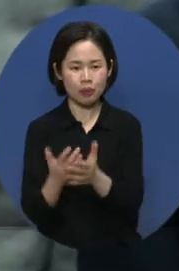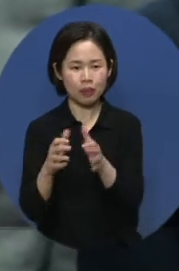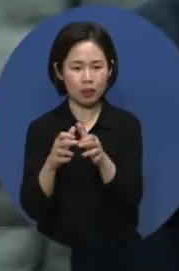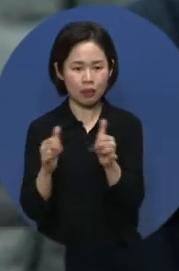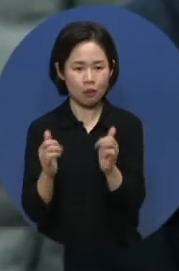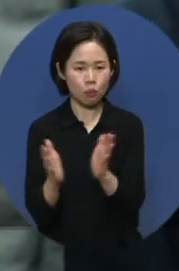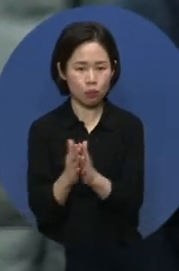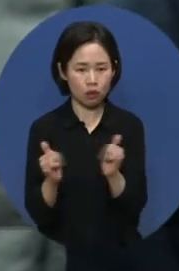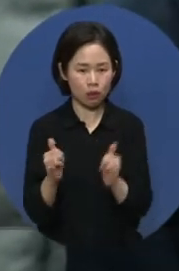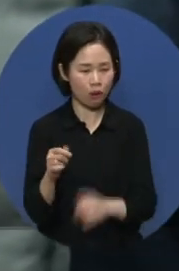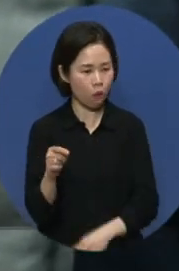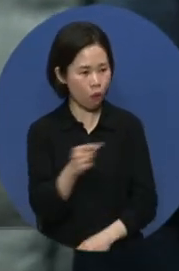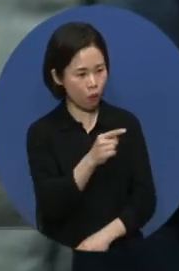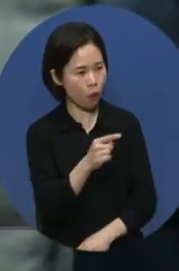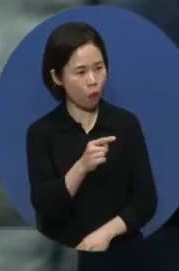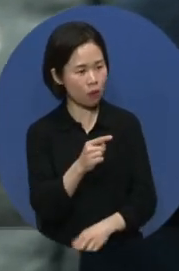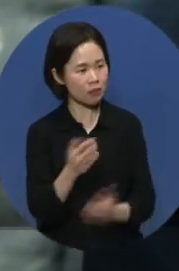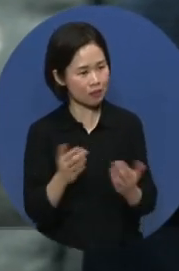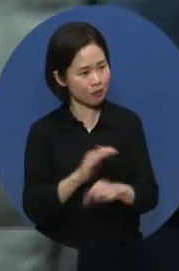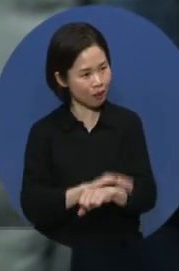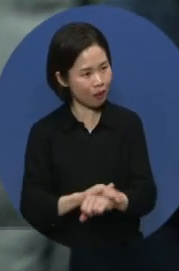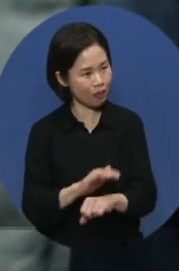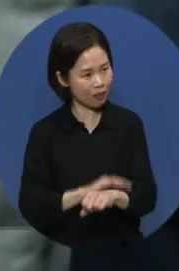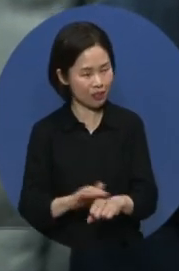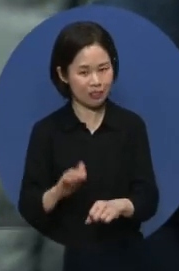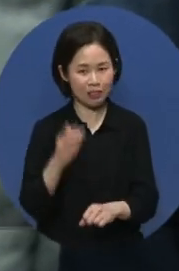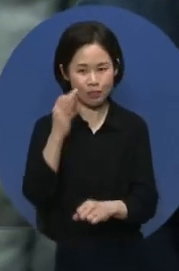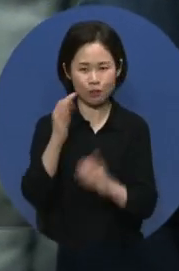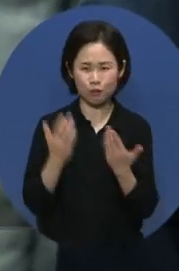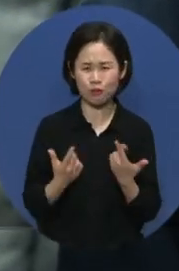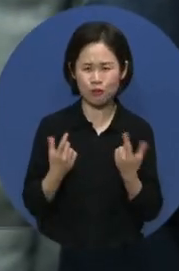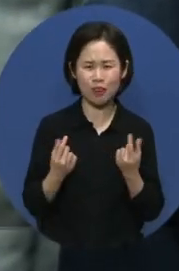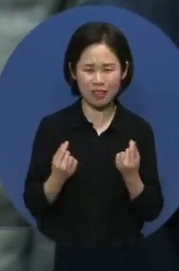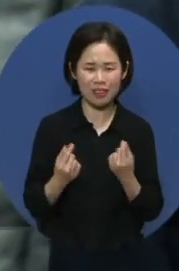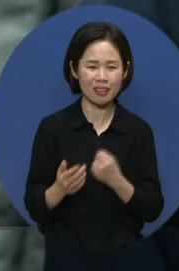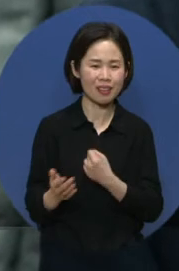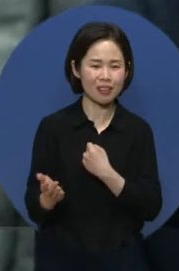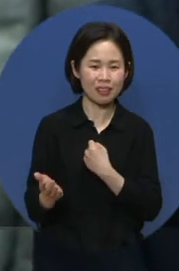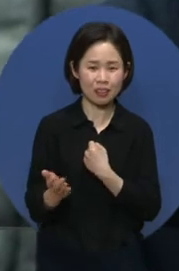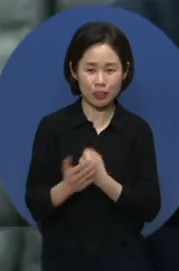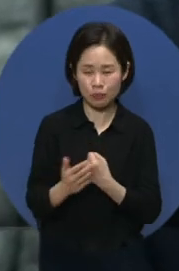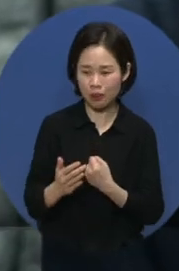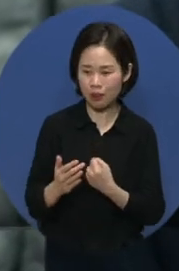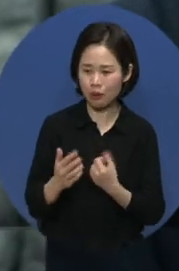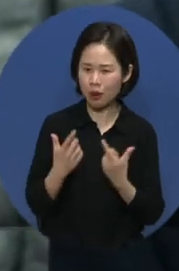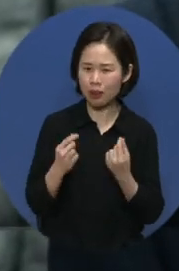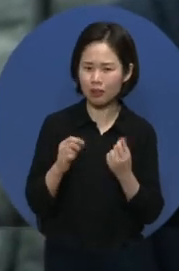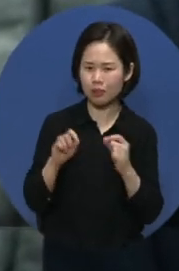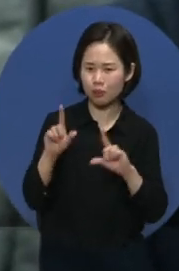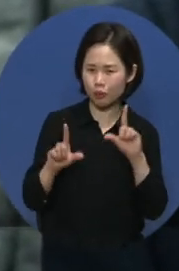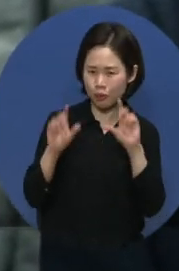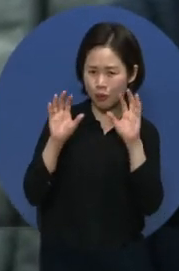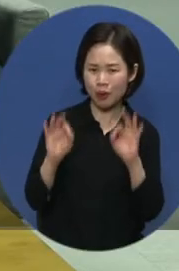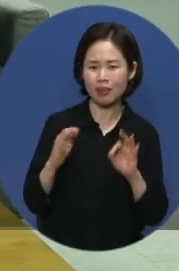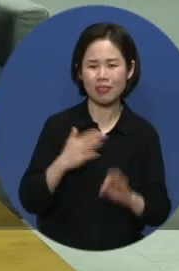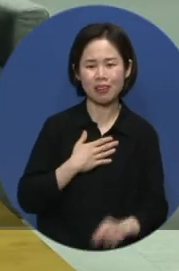진정성 있게 봐주시고 있다라는 생각이 들어서 저는 그럴 때 제일 보람이 있다고 생각이 들어요. 네.